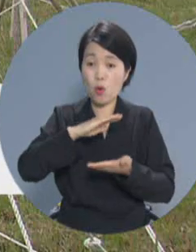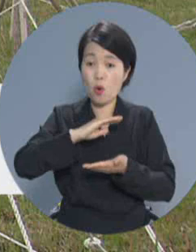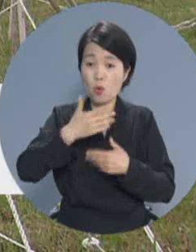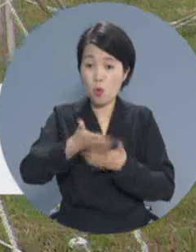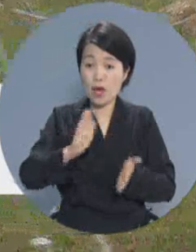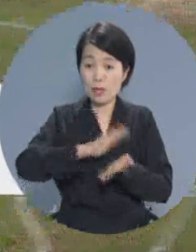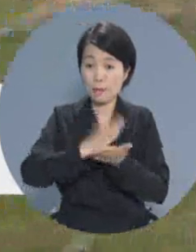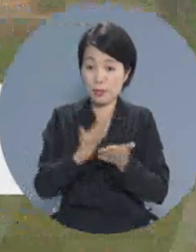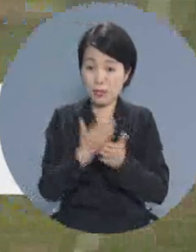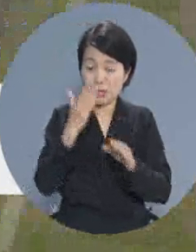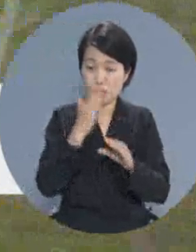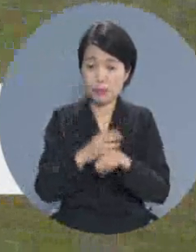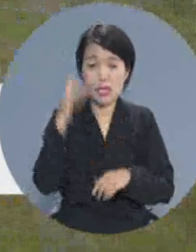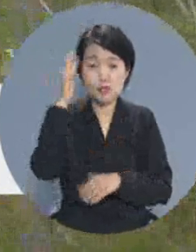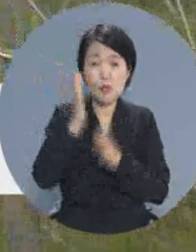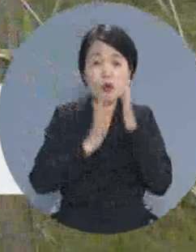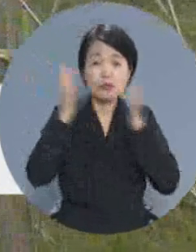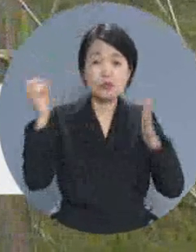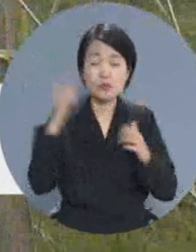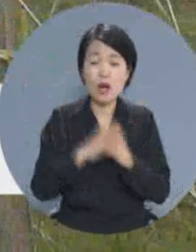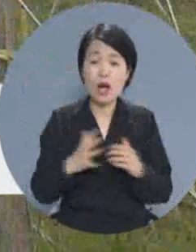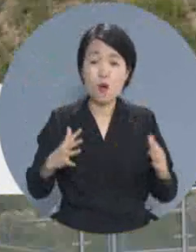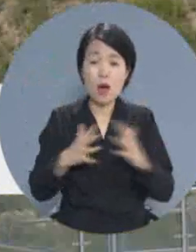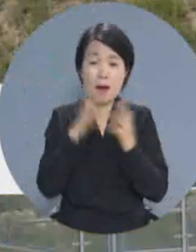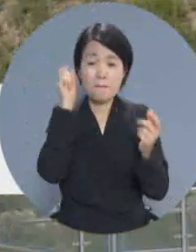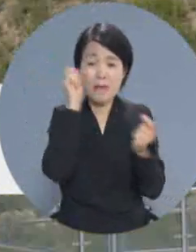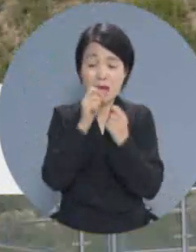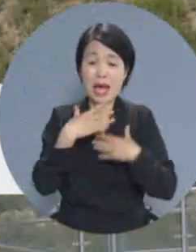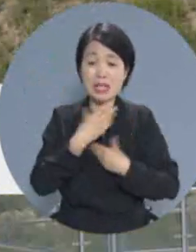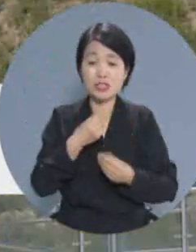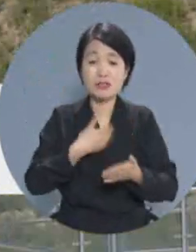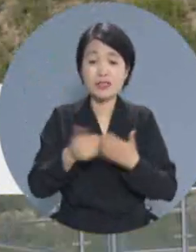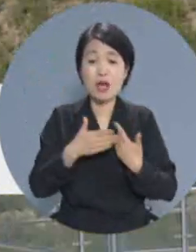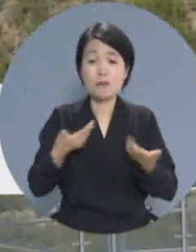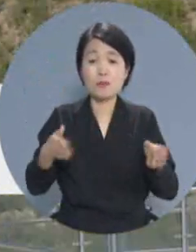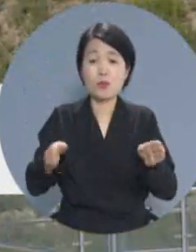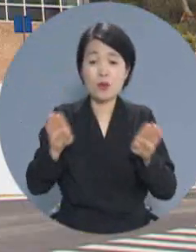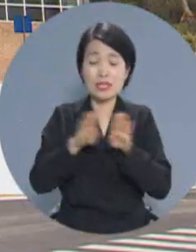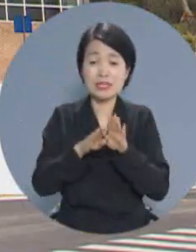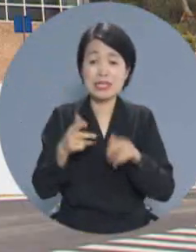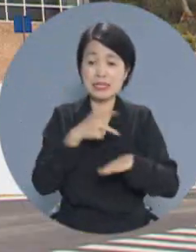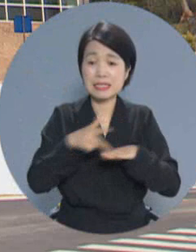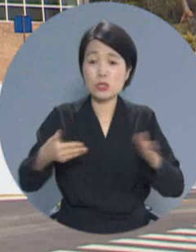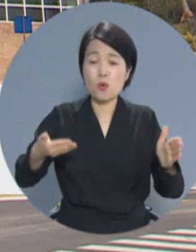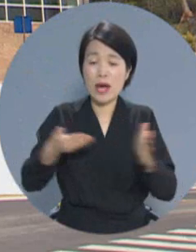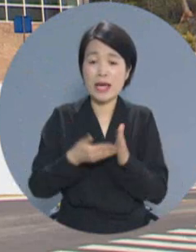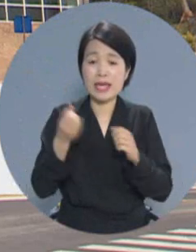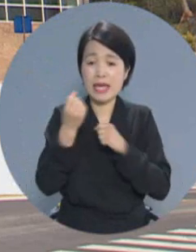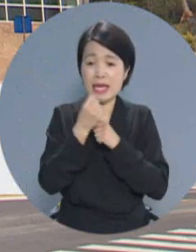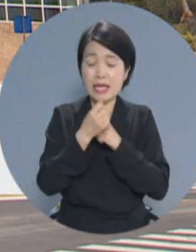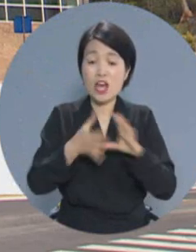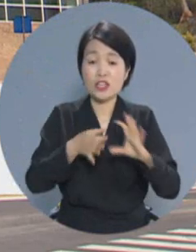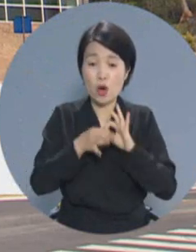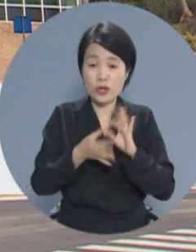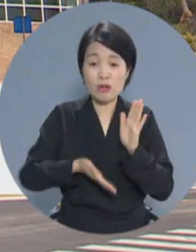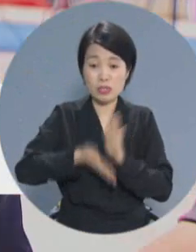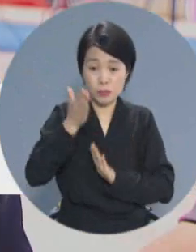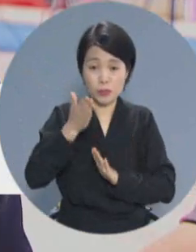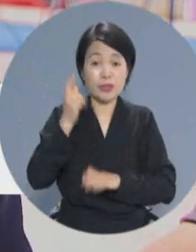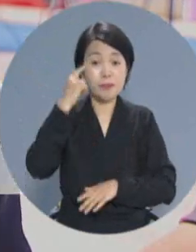있습니다. 추모의 숲과 완공을 눈앞에 둔 안전체험관은 이미 진도항의 기반시설로 여겨지고